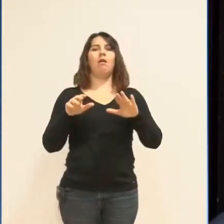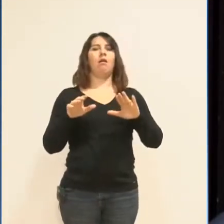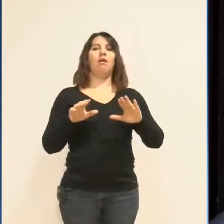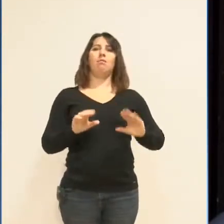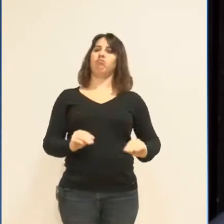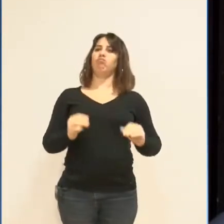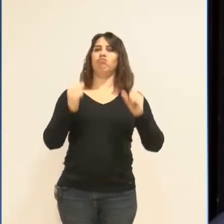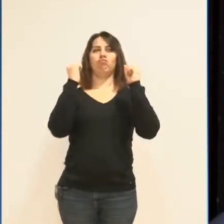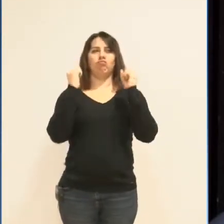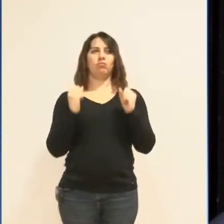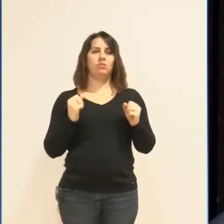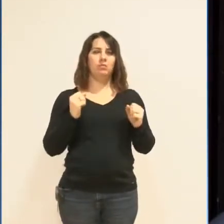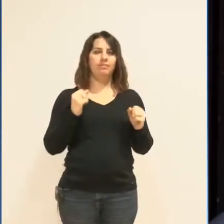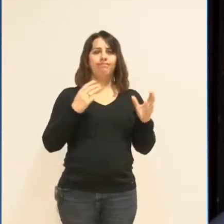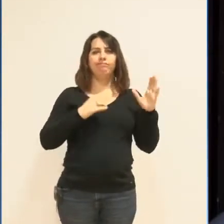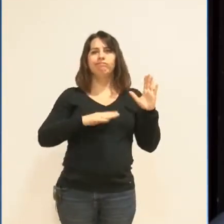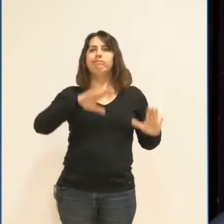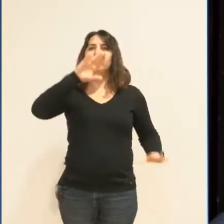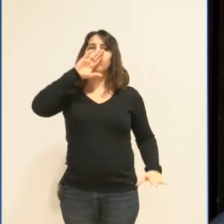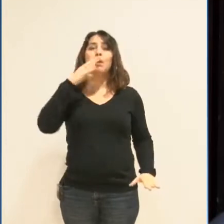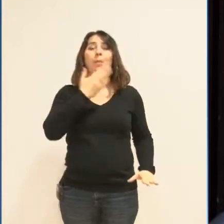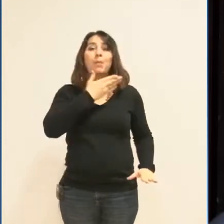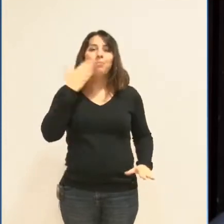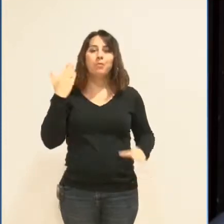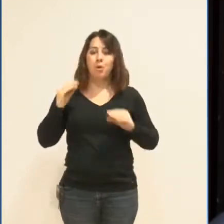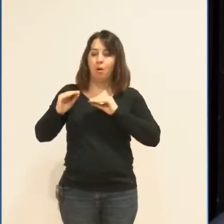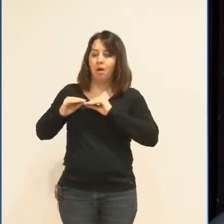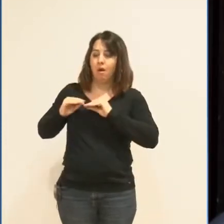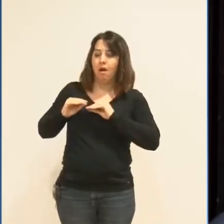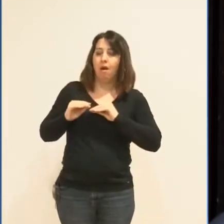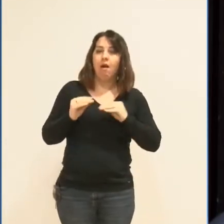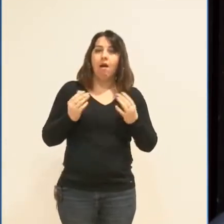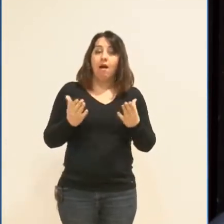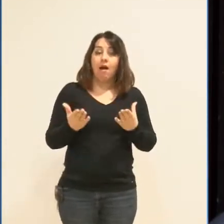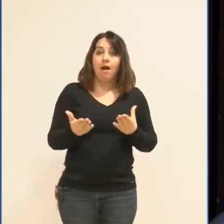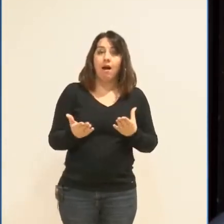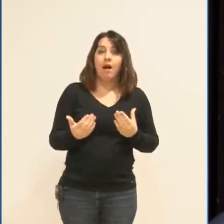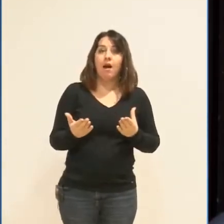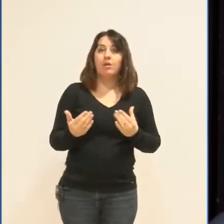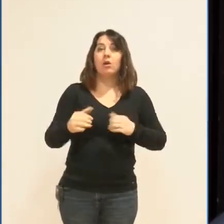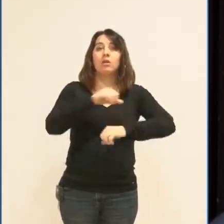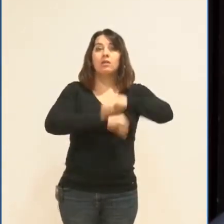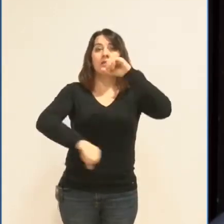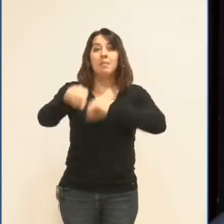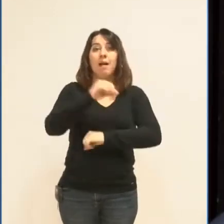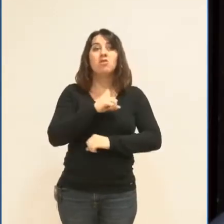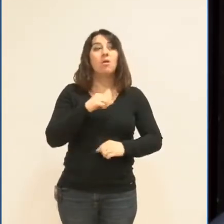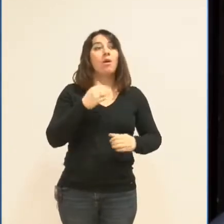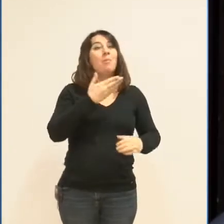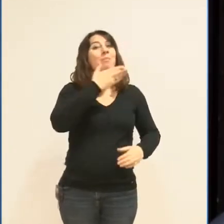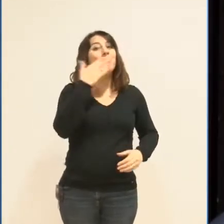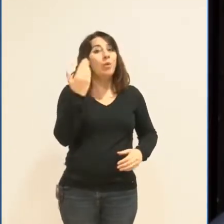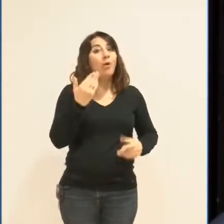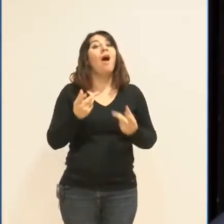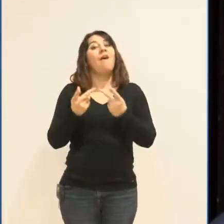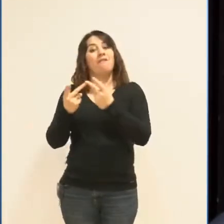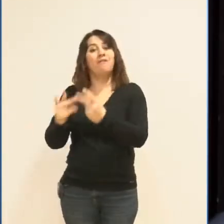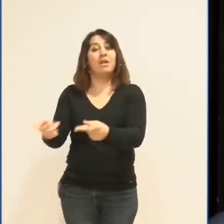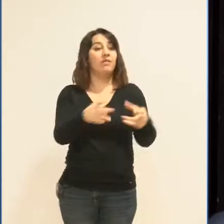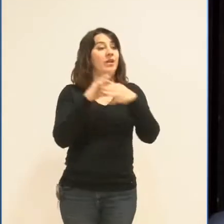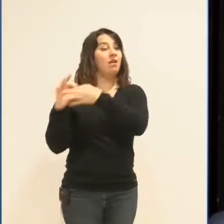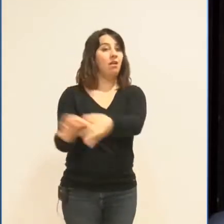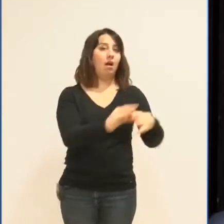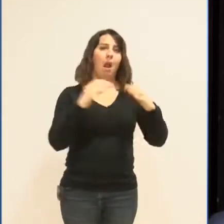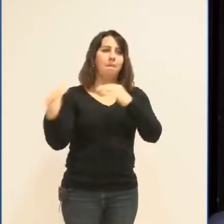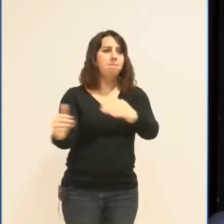aurait été plus opportun d'attendre que ce sujet fasse l'objet d'une démarche intercommunale, partagée,